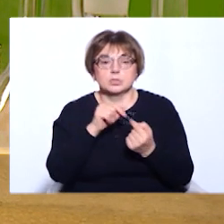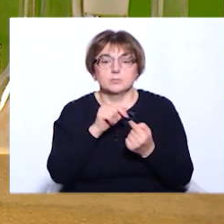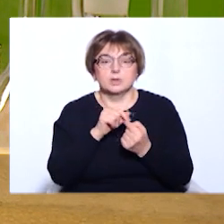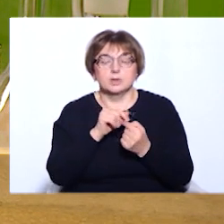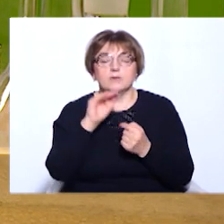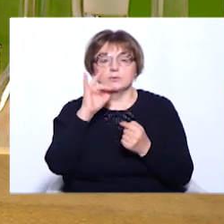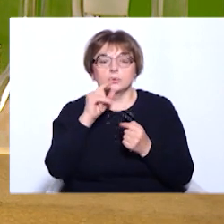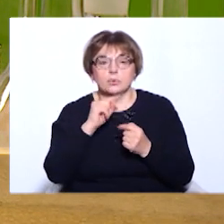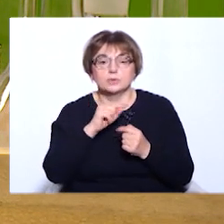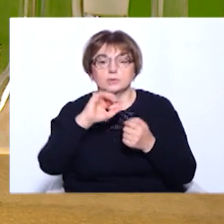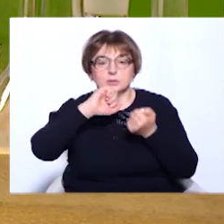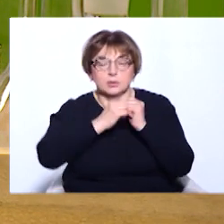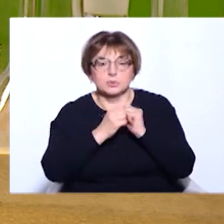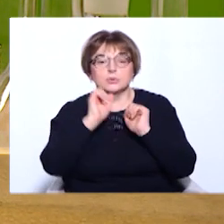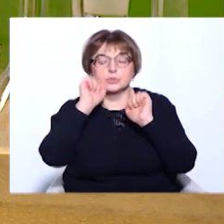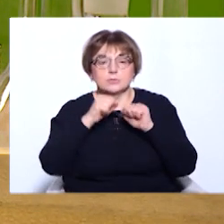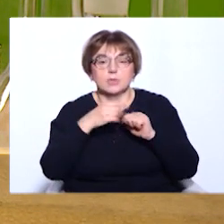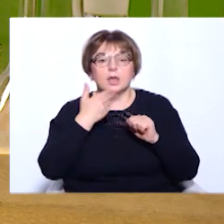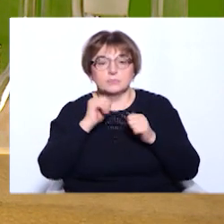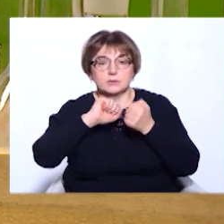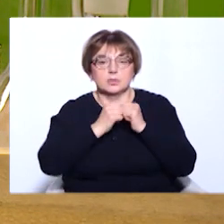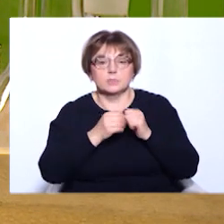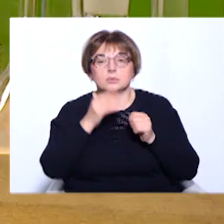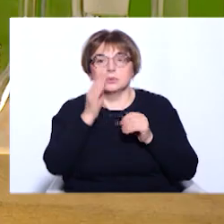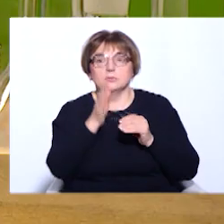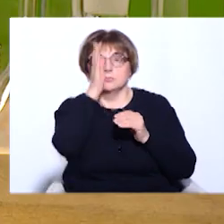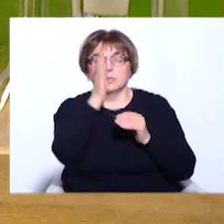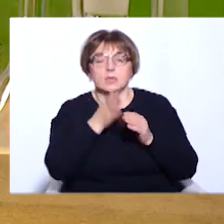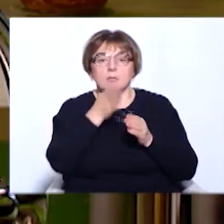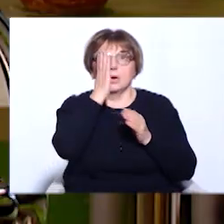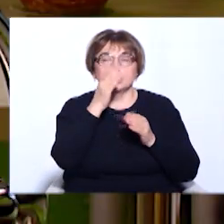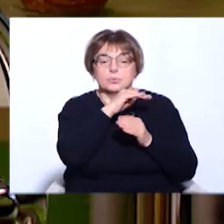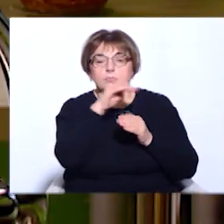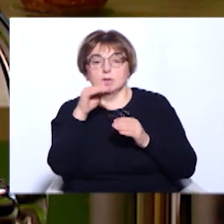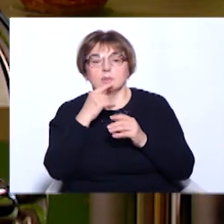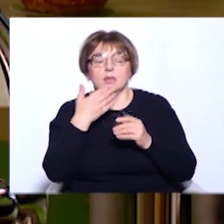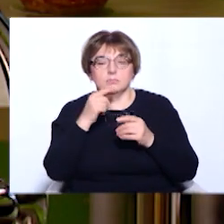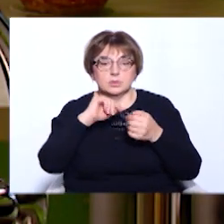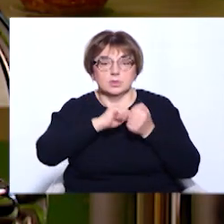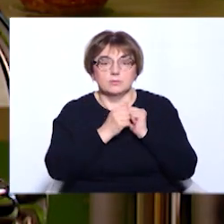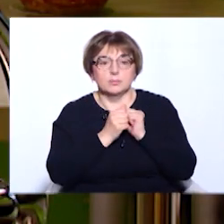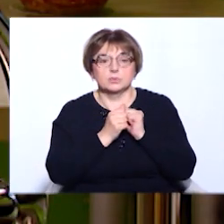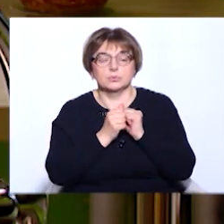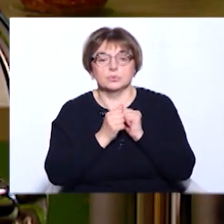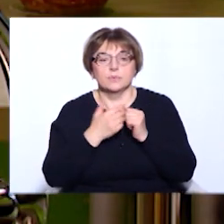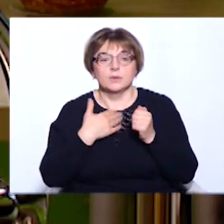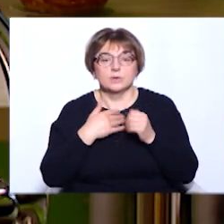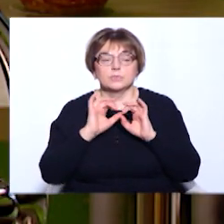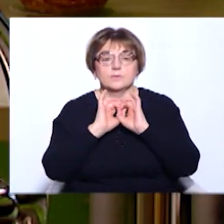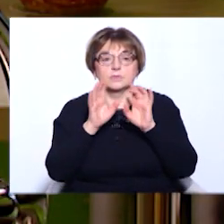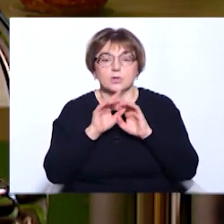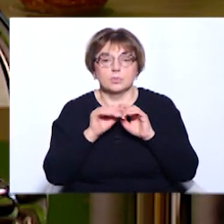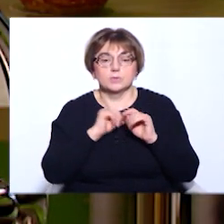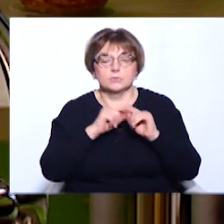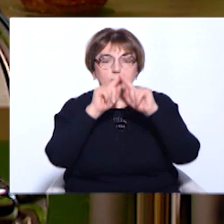შესაბამისად ფტორის დამახსოვრებით ჩვენ შეგვიძლია ეს მიმართულება ძალიან მარტივად დავიმახსოვროთ პერიოდულ სისტემაში. ჩვენ საუბრობთ